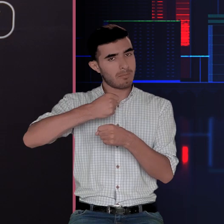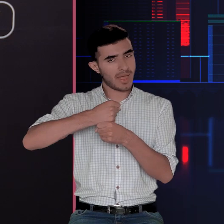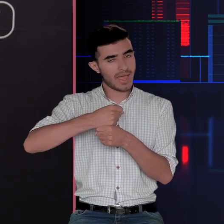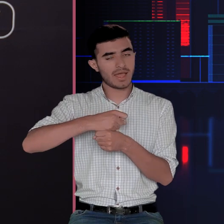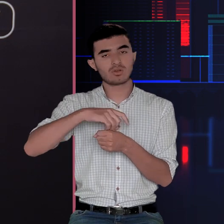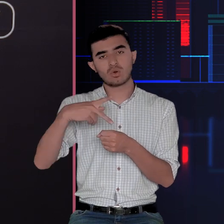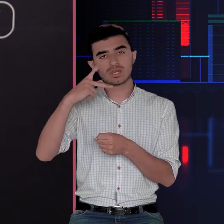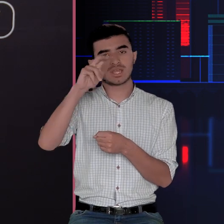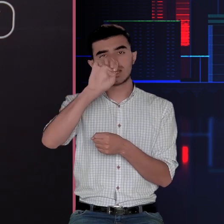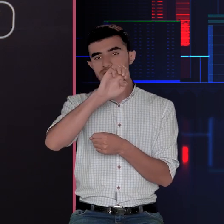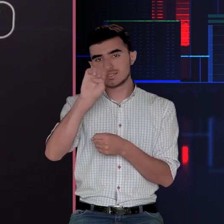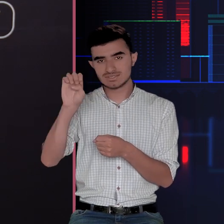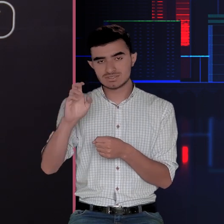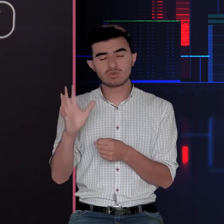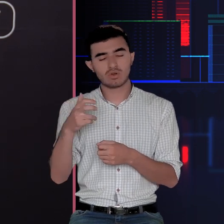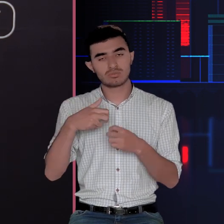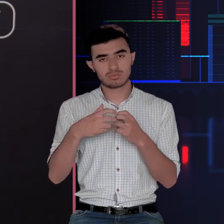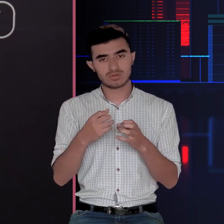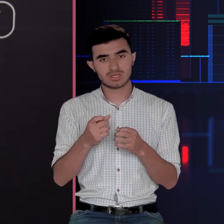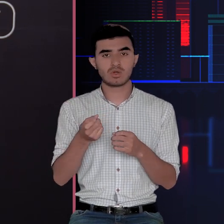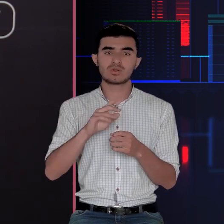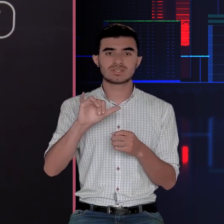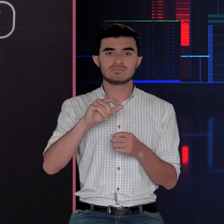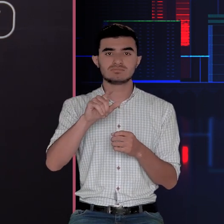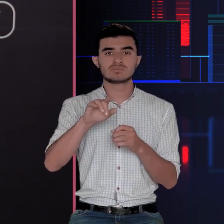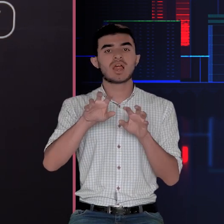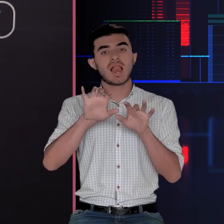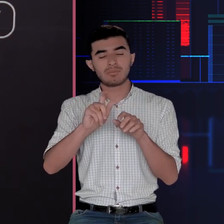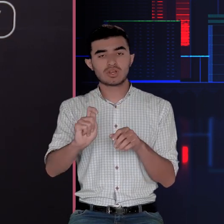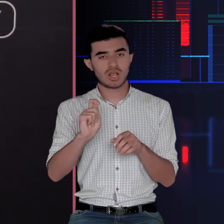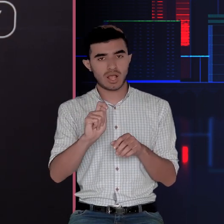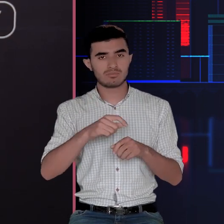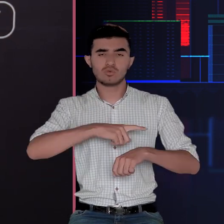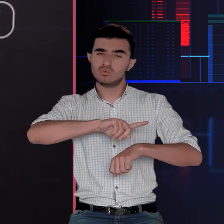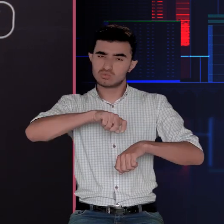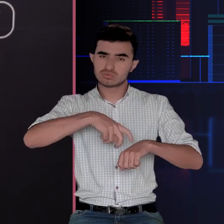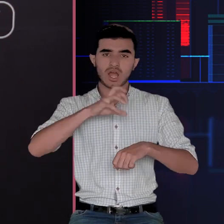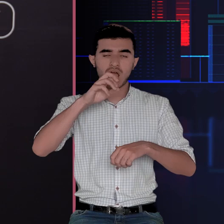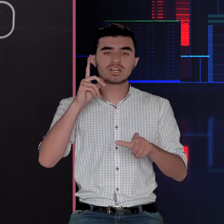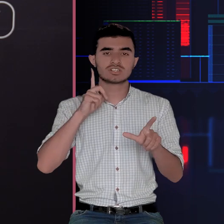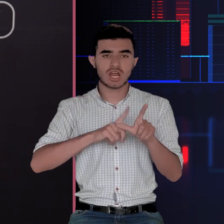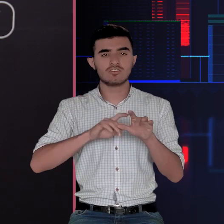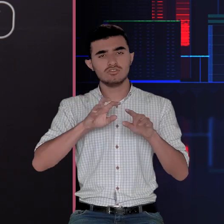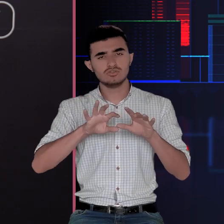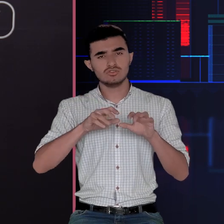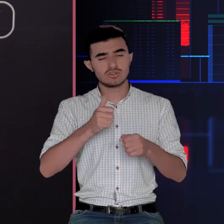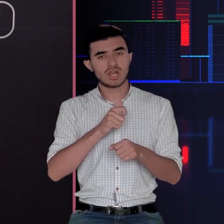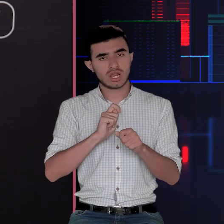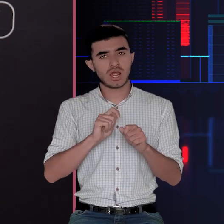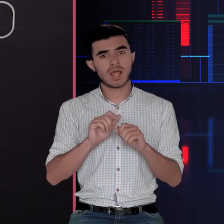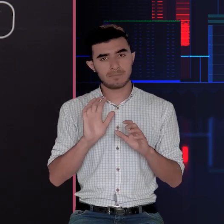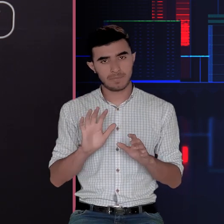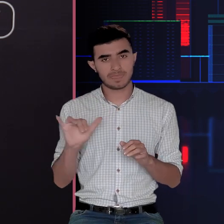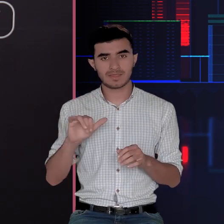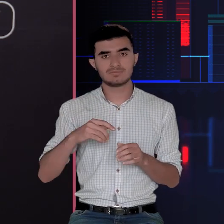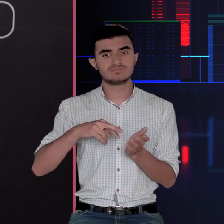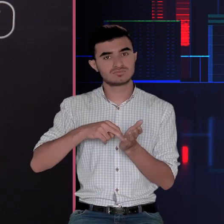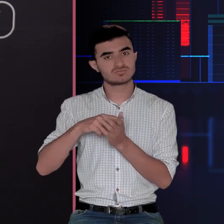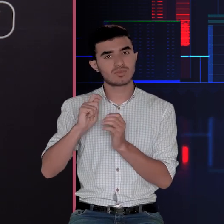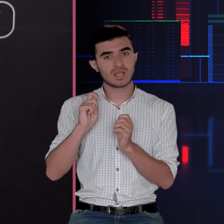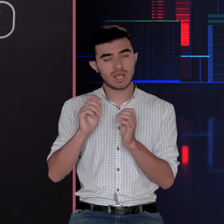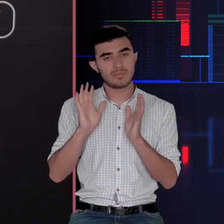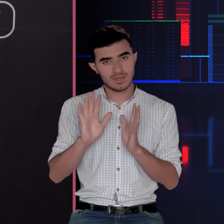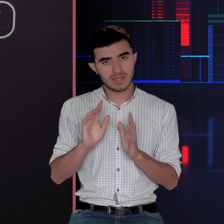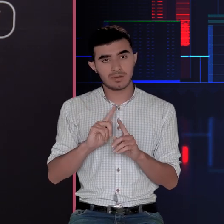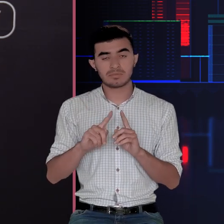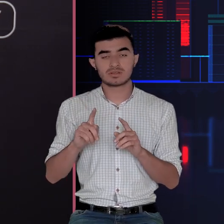अगर लेट से डेस्क वर्कर है, लेट से प्रोग्रामर है, ये डेवलपर है, सारा दिन 8 घंटे 10 घंटे वो बैठ के काम कर रहा है, टांगें तो काम कर नहीं रही, हाथ से